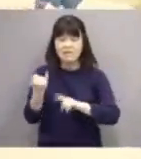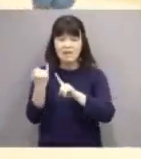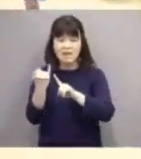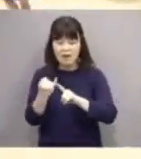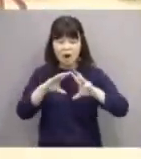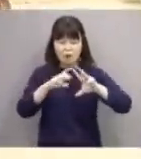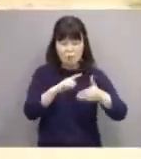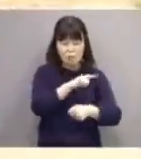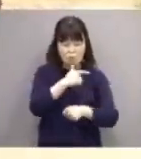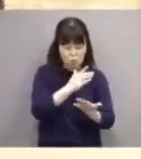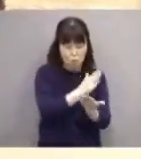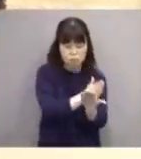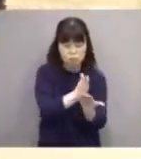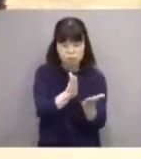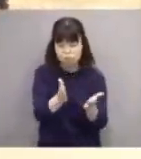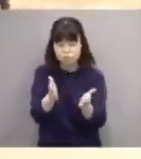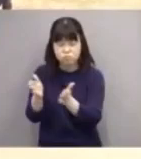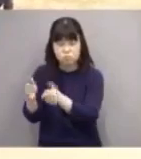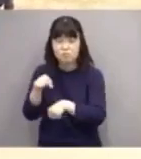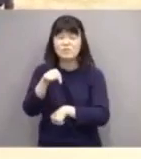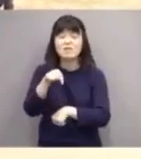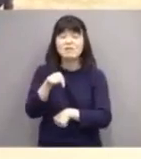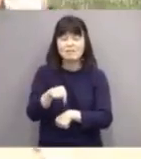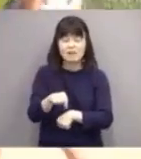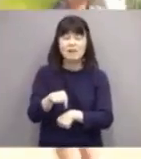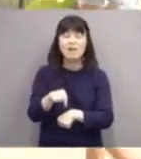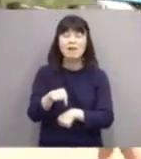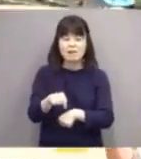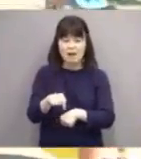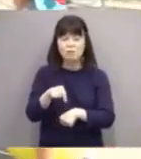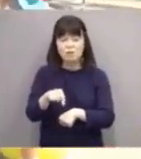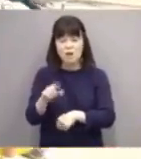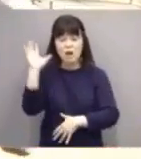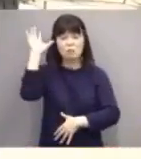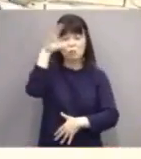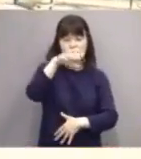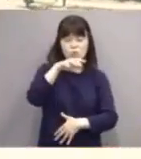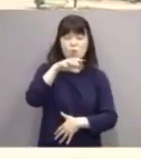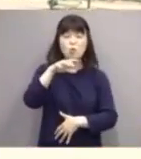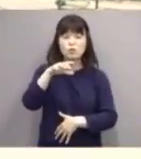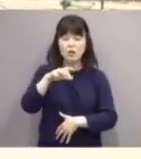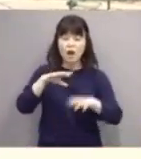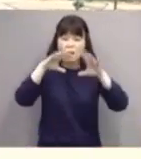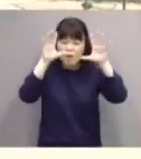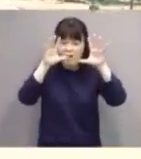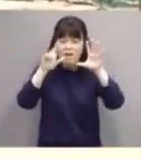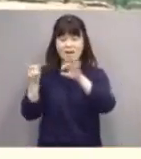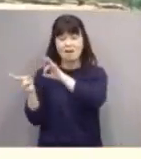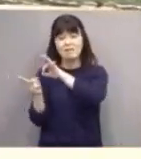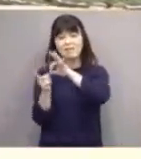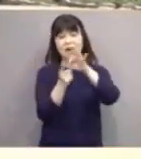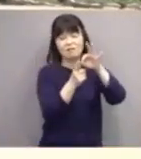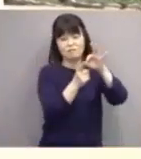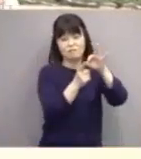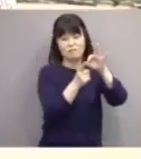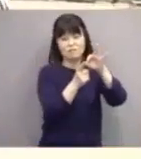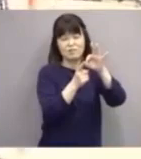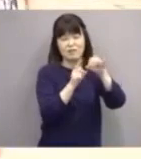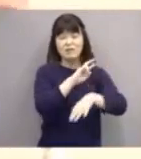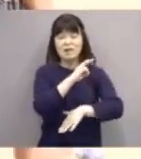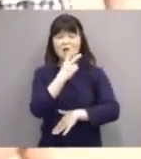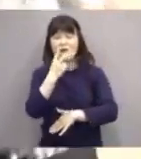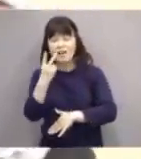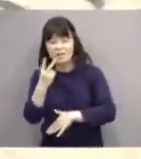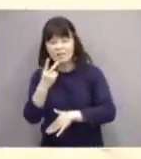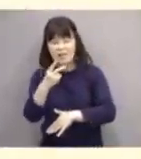しておいたと。そしたらドッジボールになったりバレーボールになったり野球になったりしていったので、それを競技に入れたいなということ